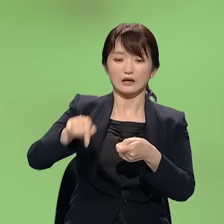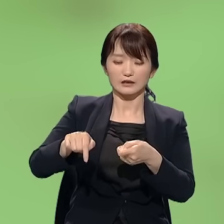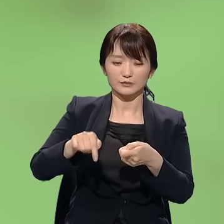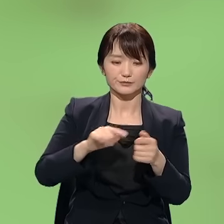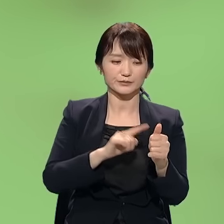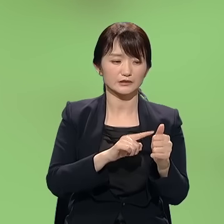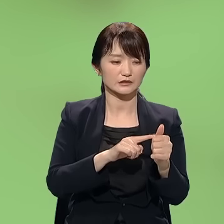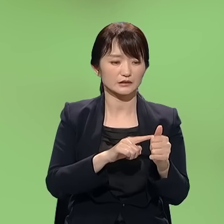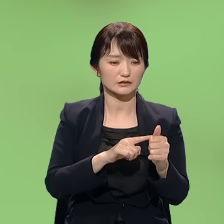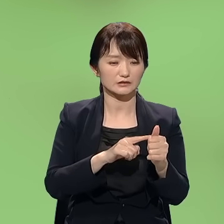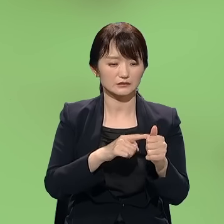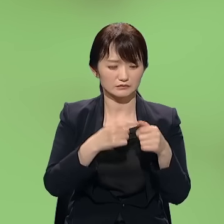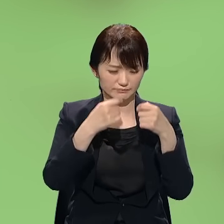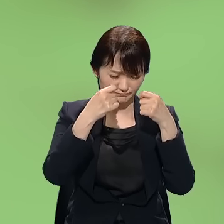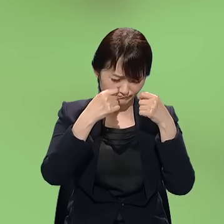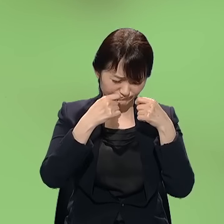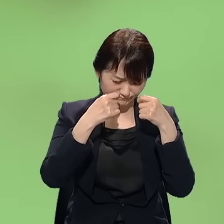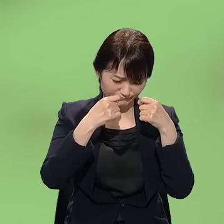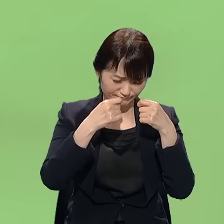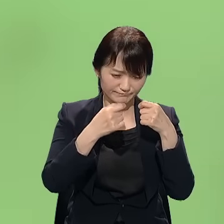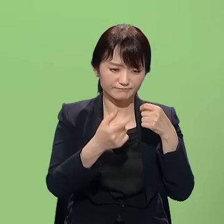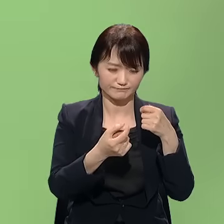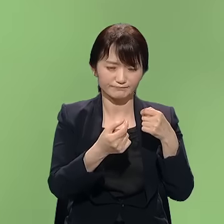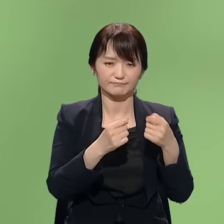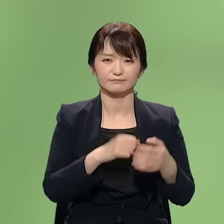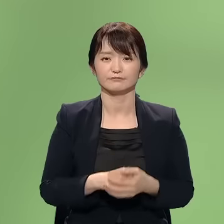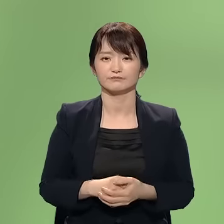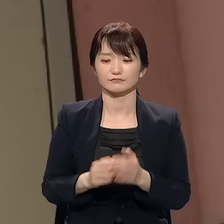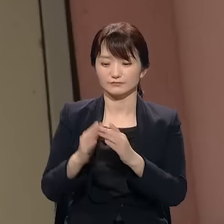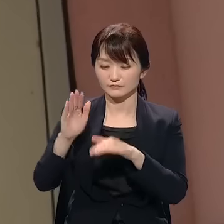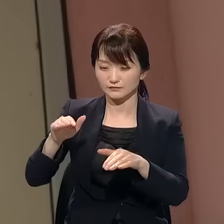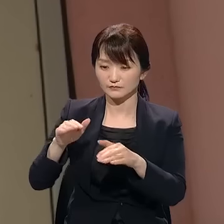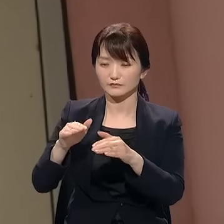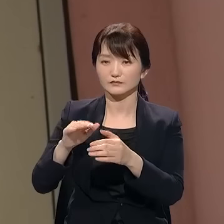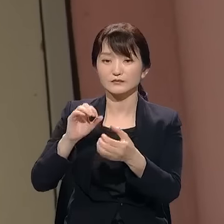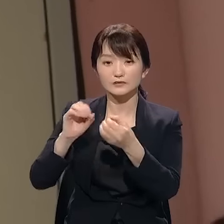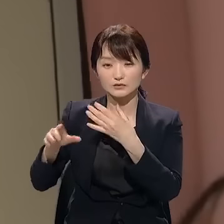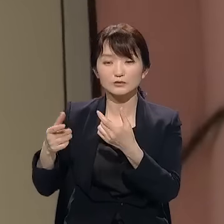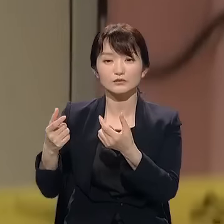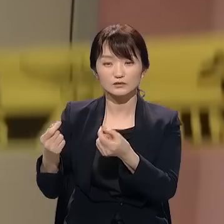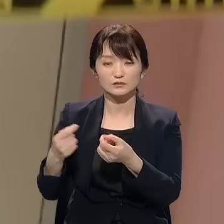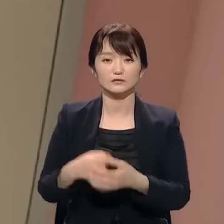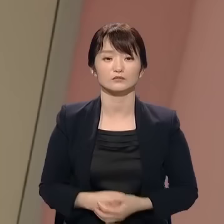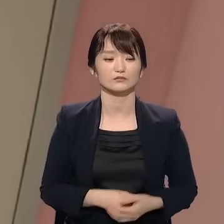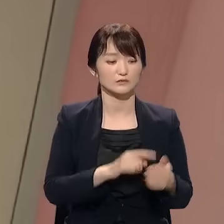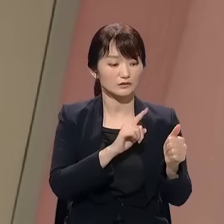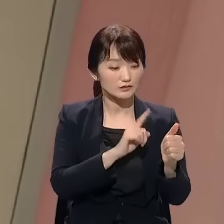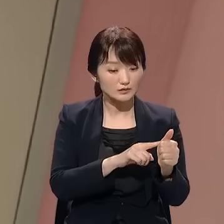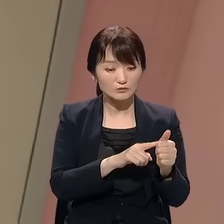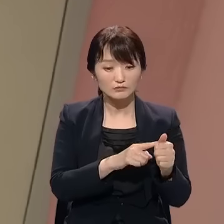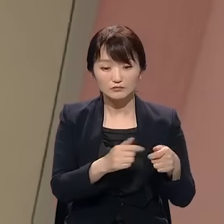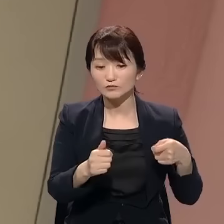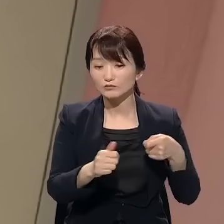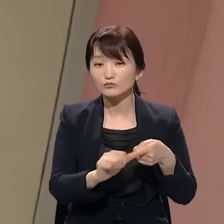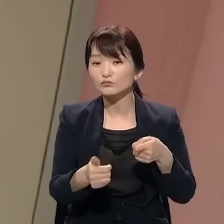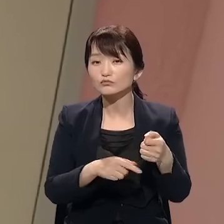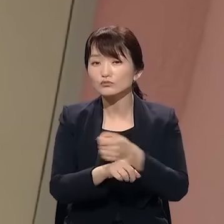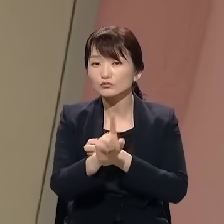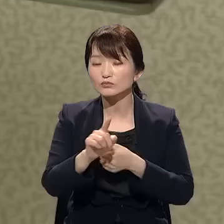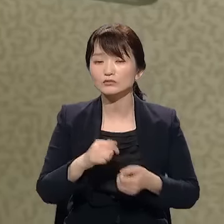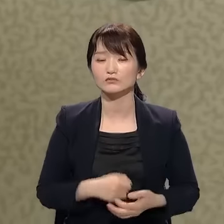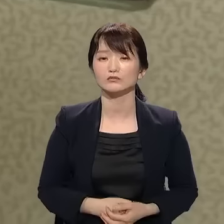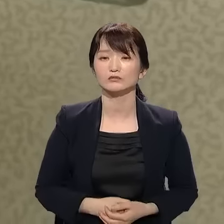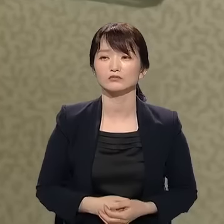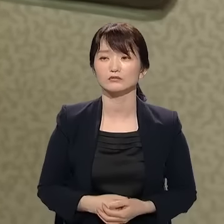아닌가라는 생각이 듭니다 자 동네 이웃 이웃들의 증언처럼 그렇게 착한 청년이 대체 왜 저런 짓을 했다는 거죠 그렇죠 살인